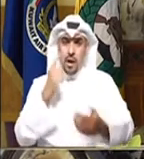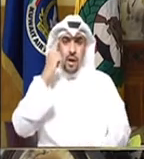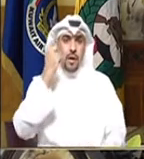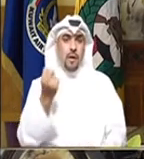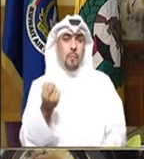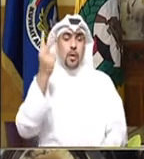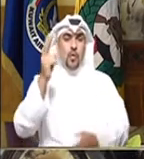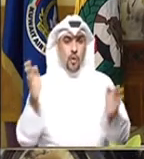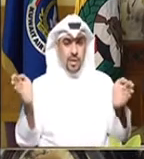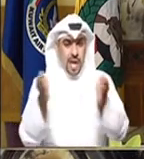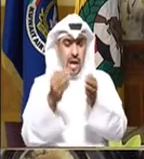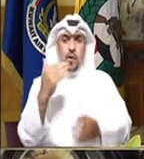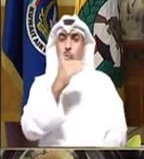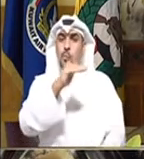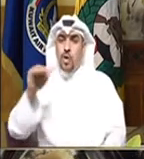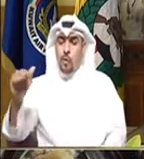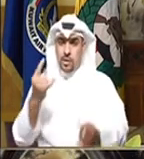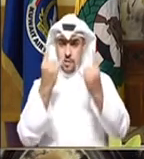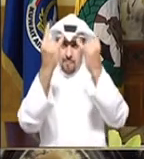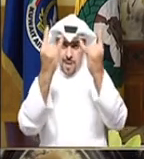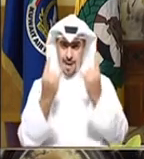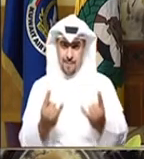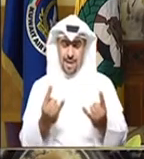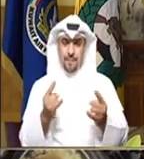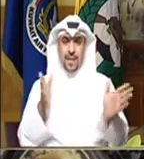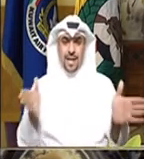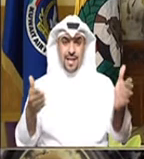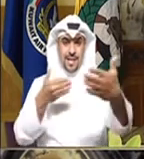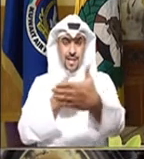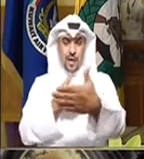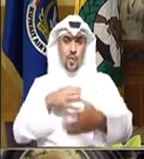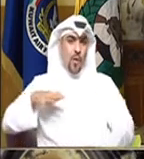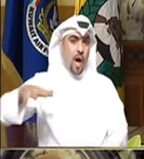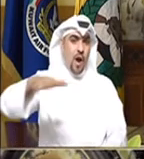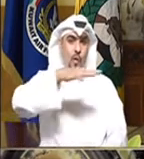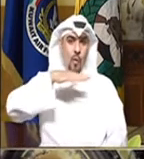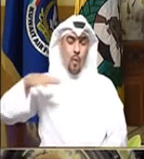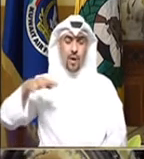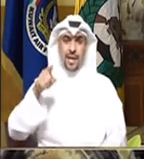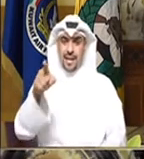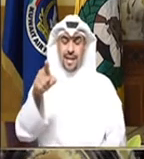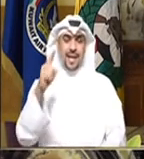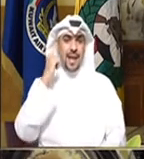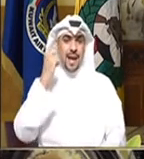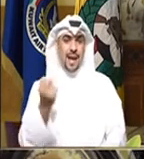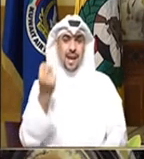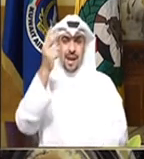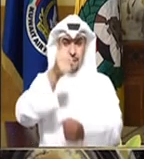محبجة من خلال الصندوق الوطني لرعاية وتنمية المشاريع